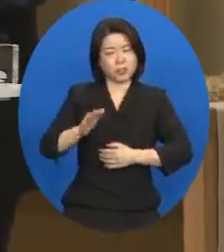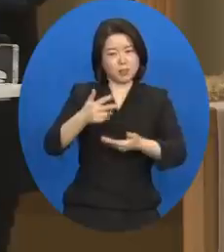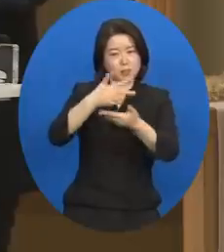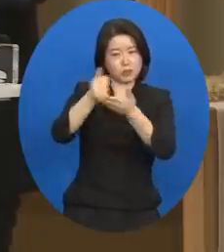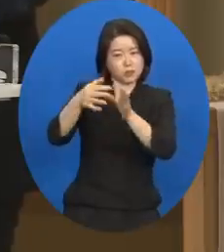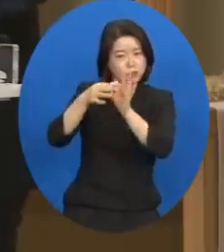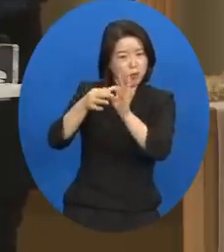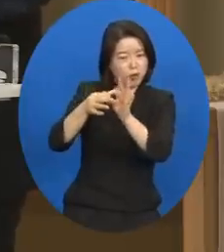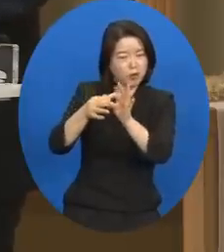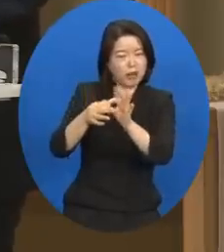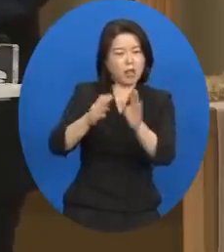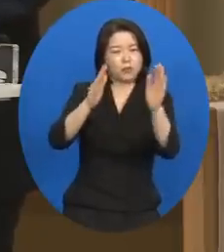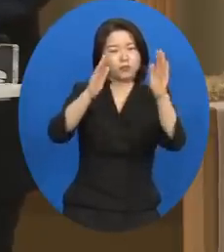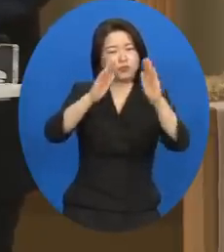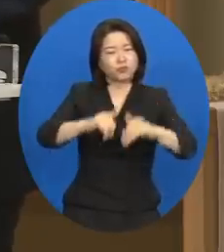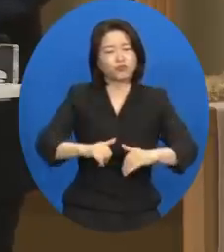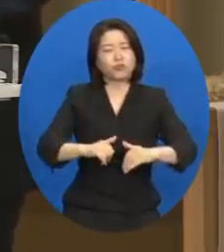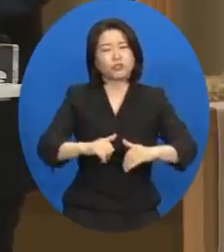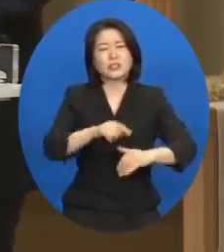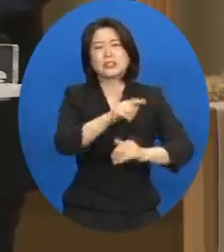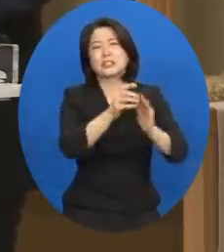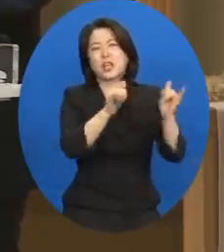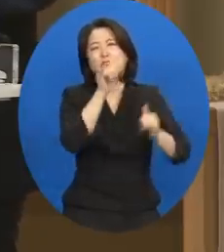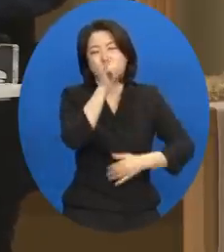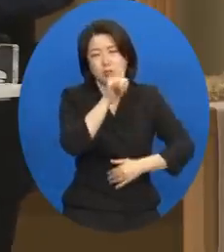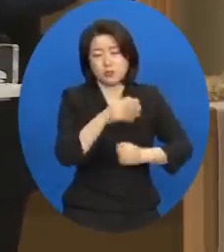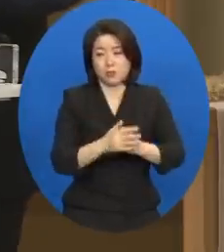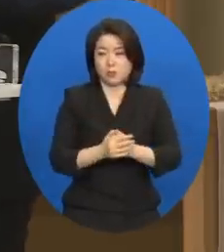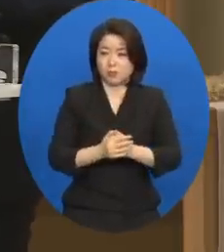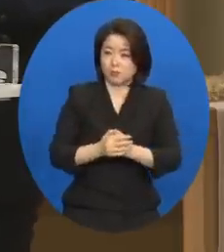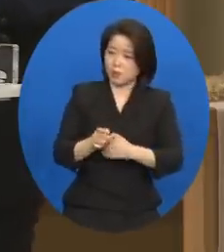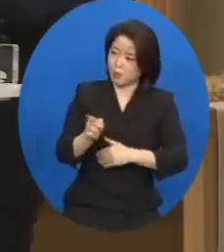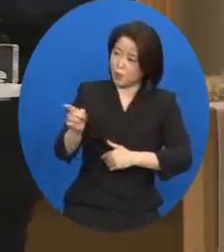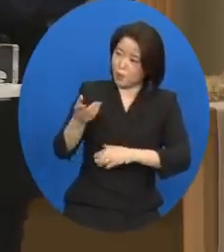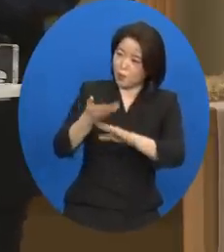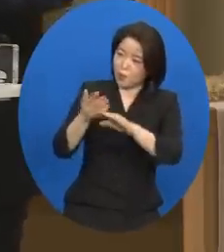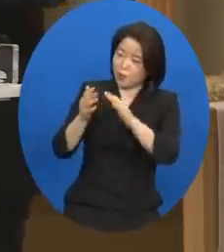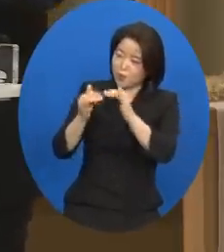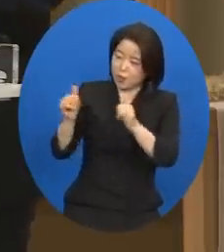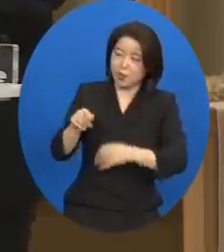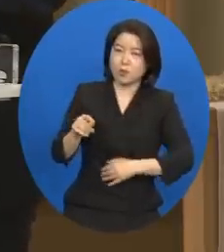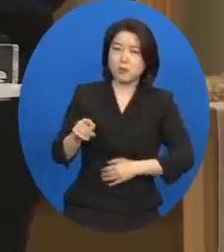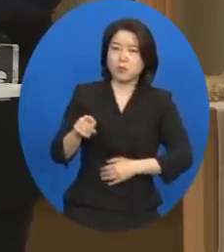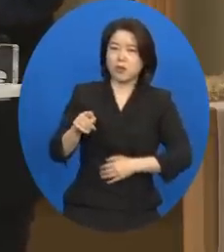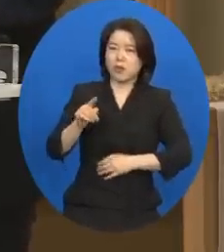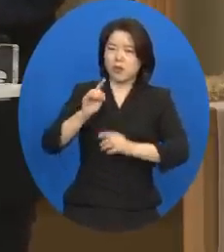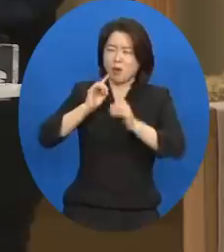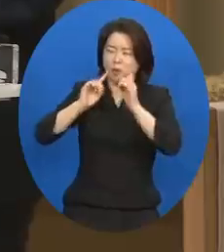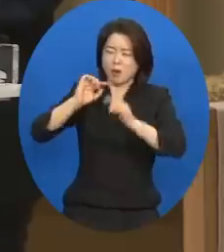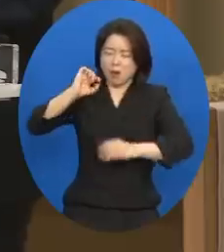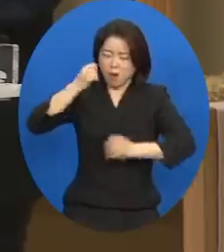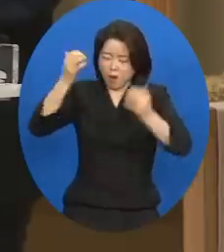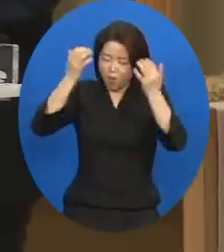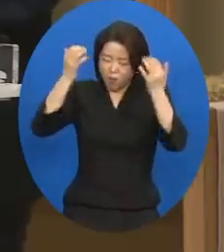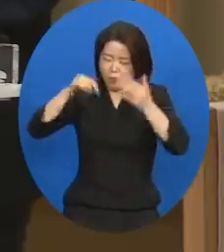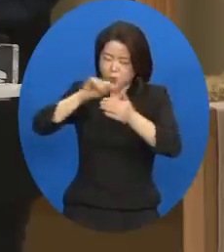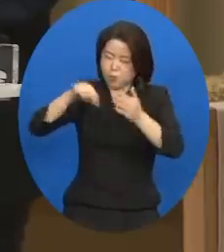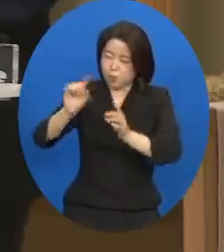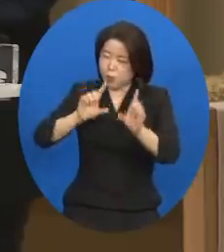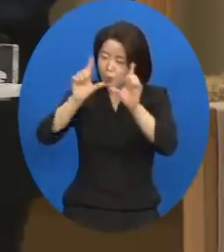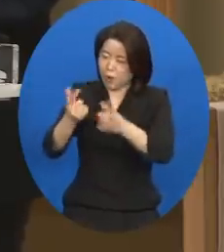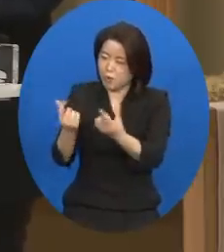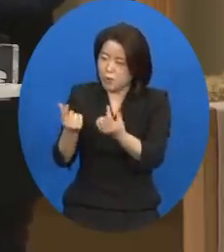관계는 무너져 있는 분도 있고 어떤 분들은 말할 수 없는 시련 가운데 사시는 것